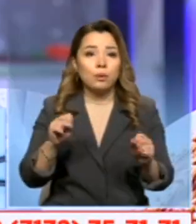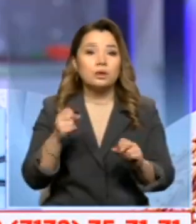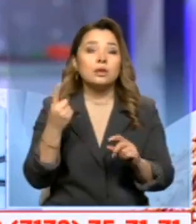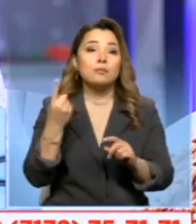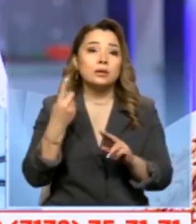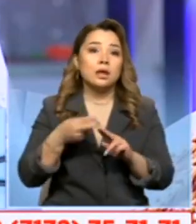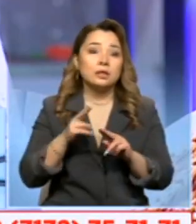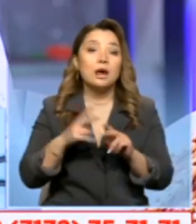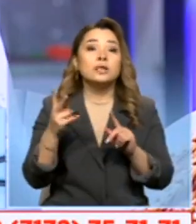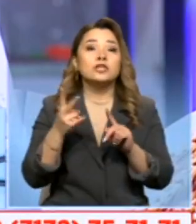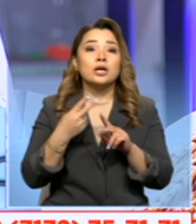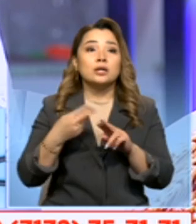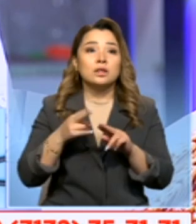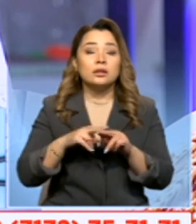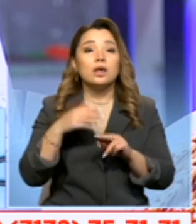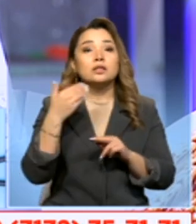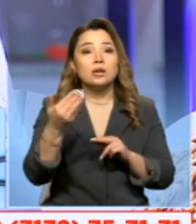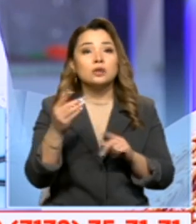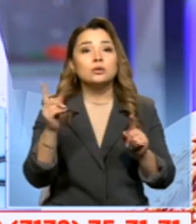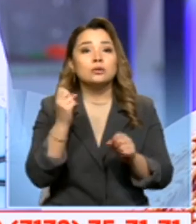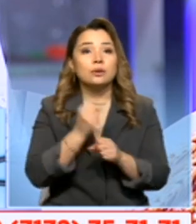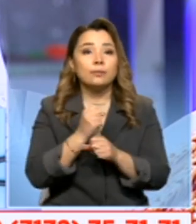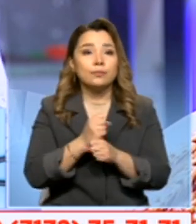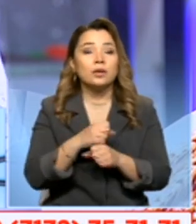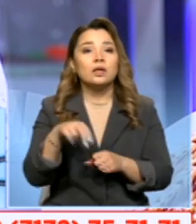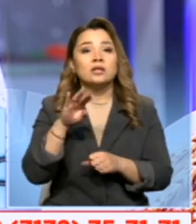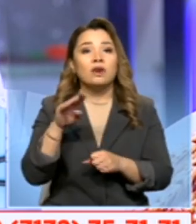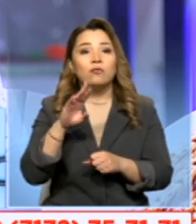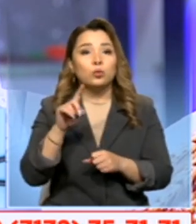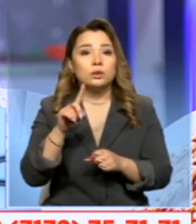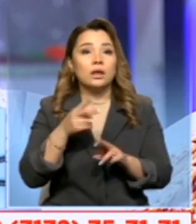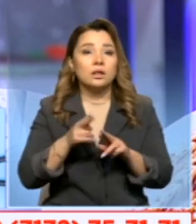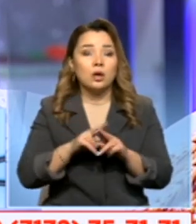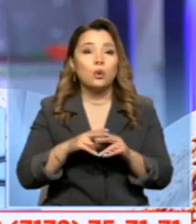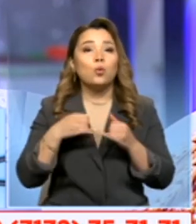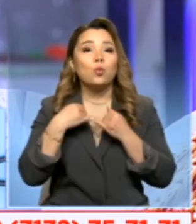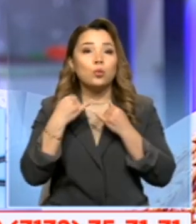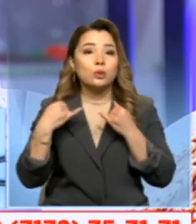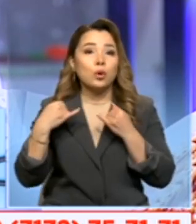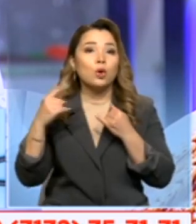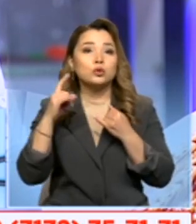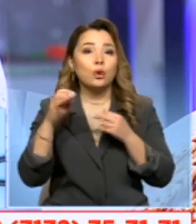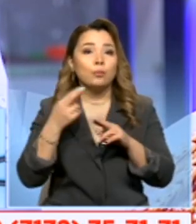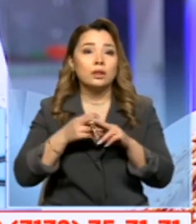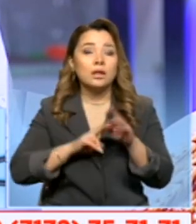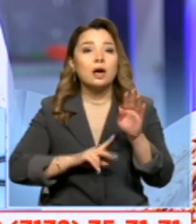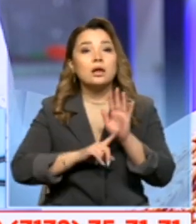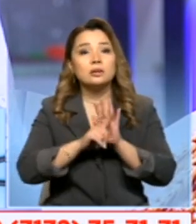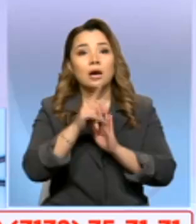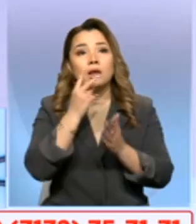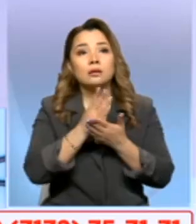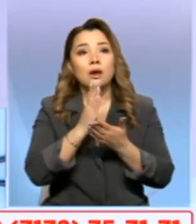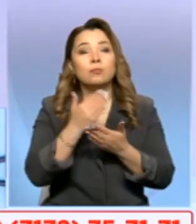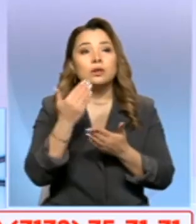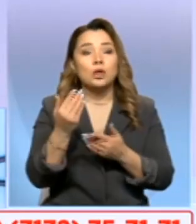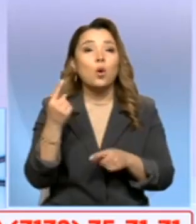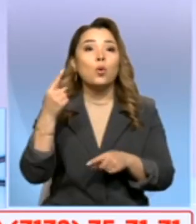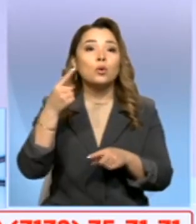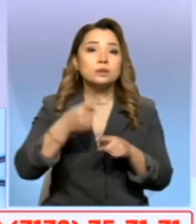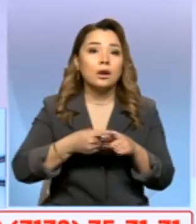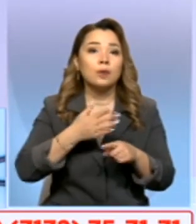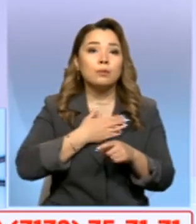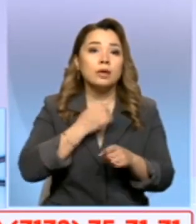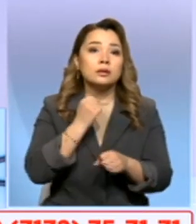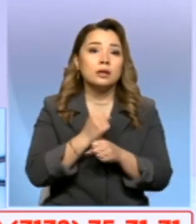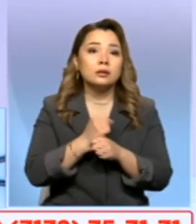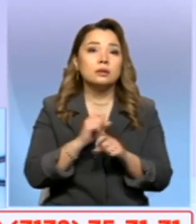бір. Екіншіден, сіз не істеу керек, сіз осында диффузды узловой зоб кезде, ең бастысы бұл жерде қосымша біз не